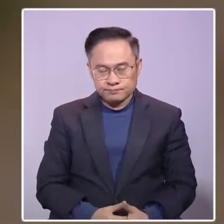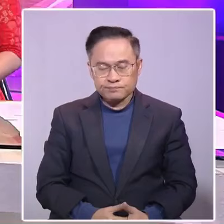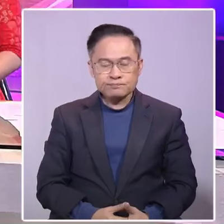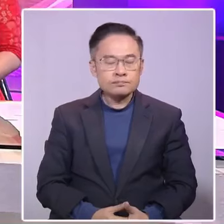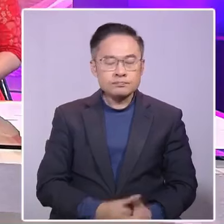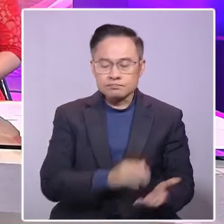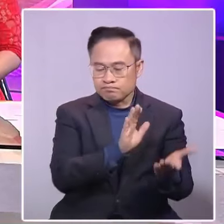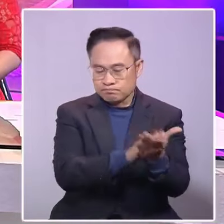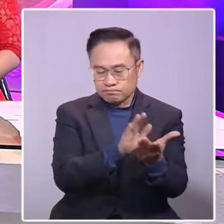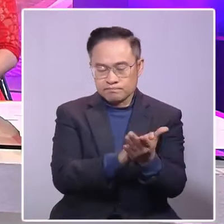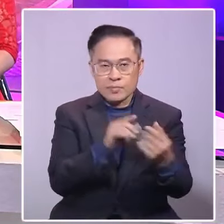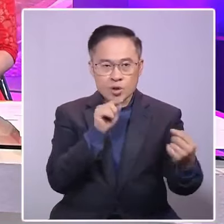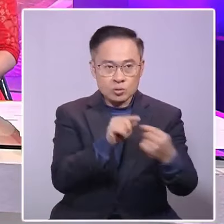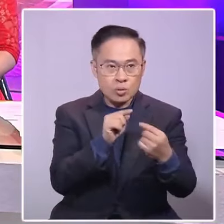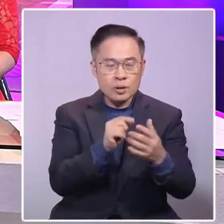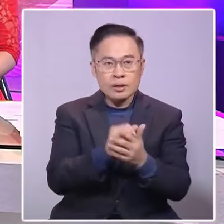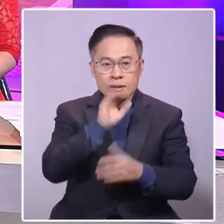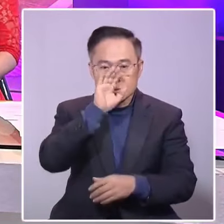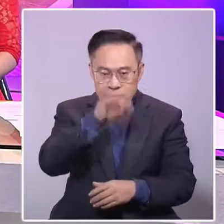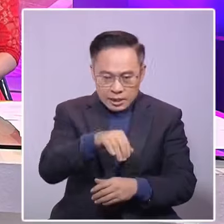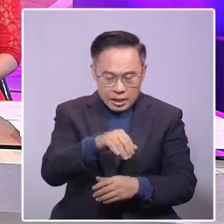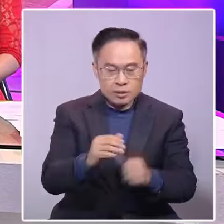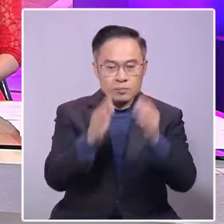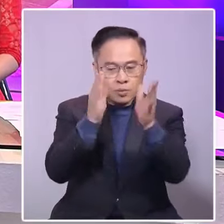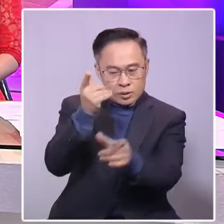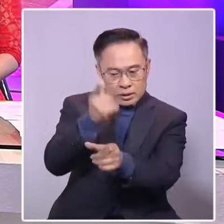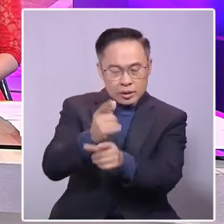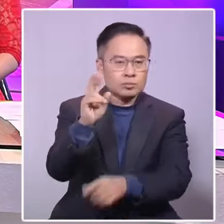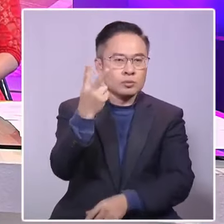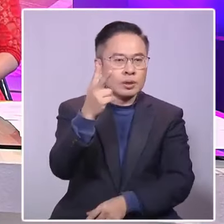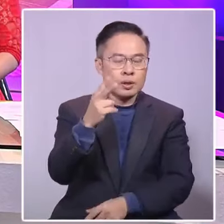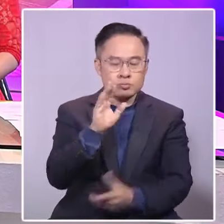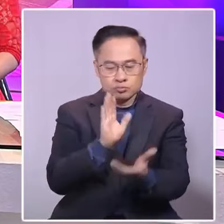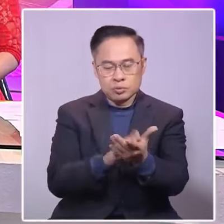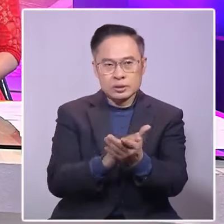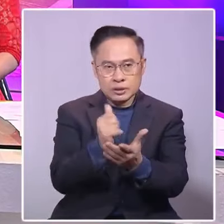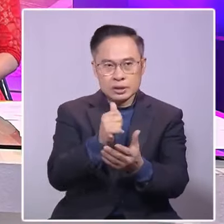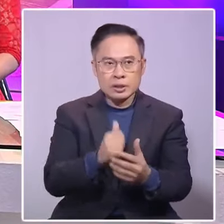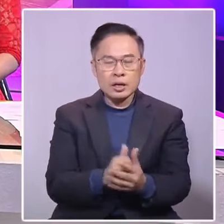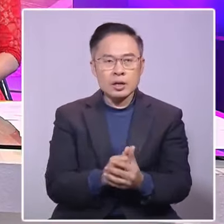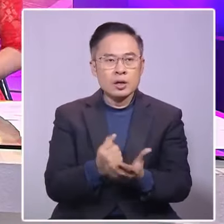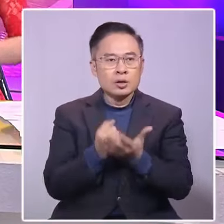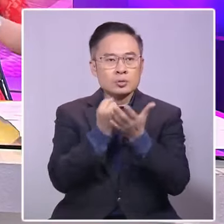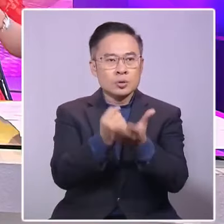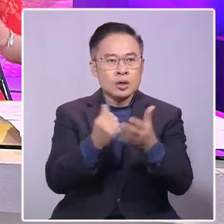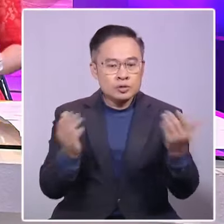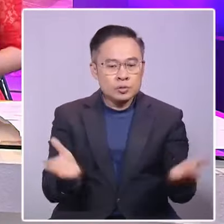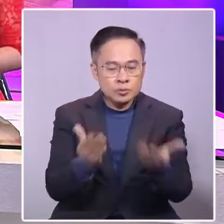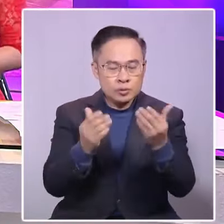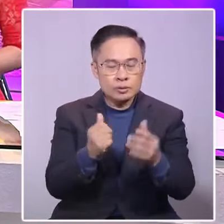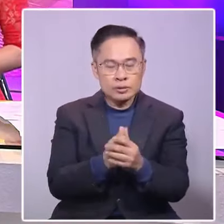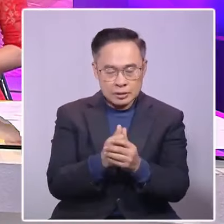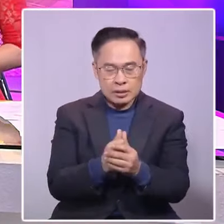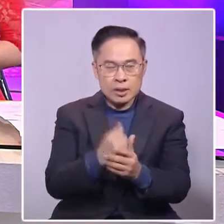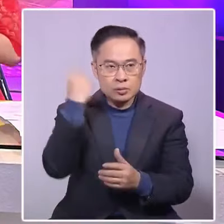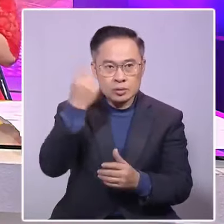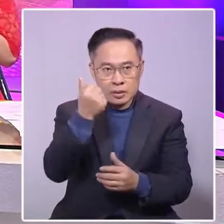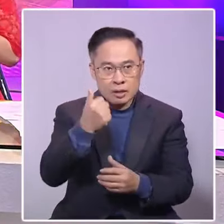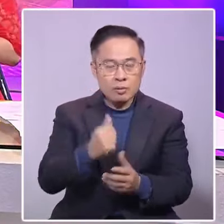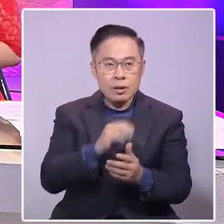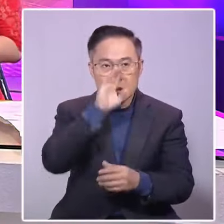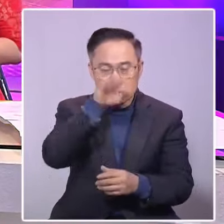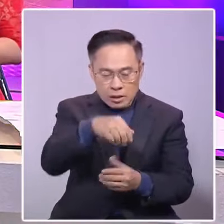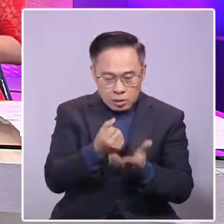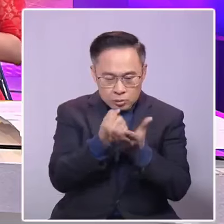พลายตระกูลแสนด้วยชื่อเพราะด้วยนะคะเห็นแบบนี้แล้วเราว่าในเรื่องของภาพลักษณ์การท่องเที่ยวเองถ้ามีภาพนี้เผยแพร่ออกไปว่าช้าง